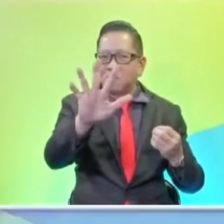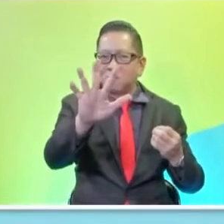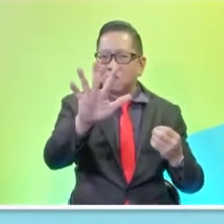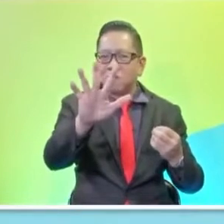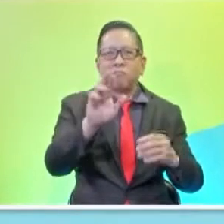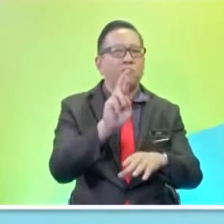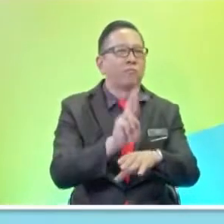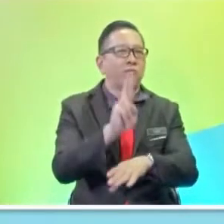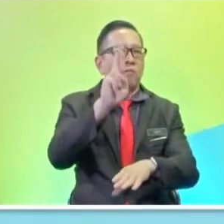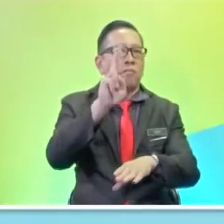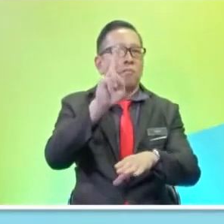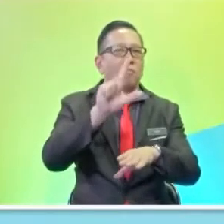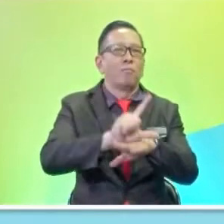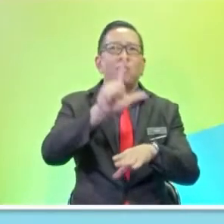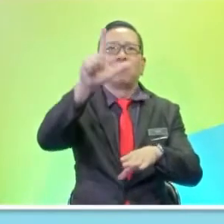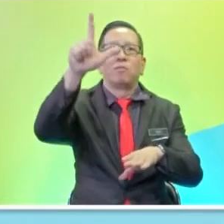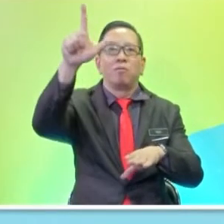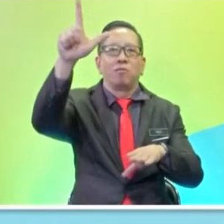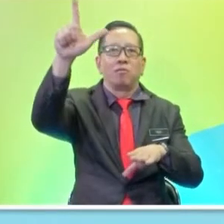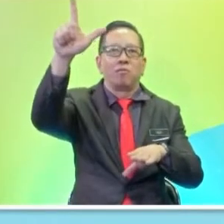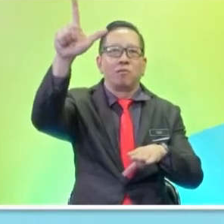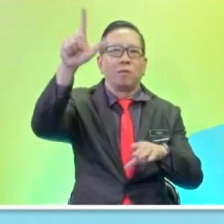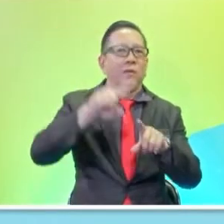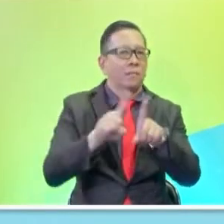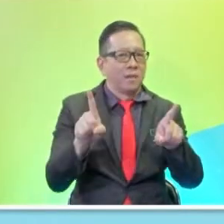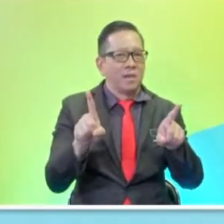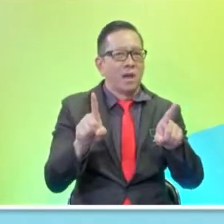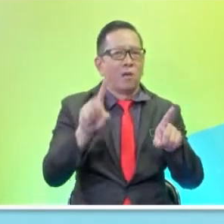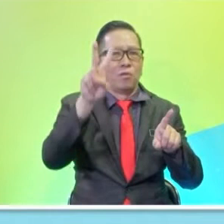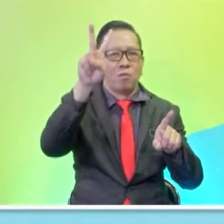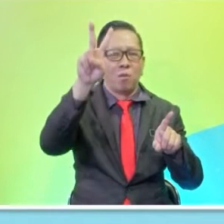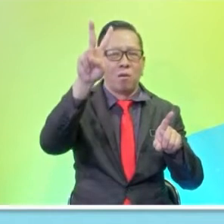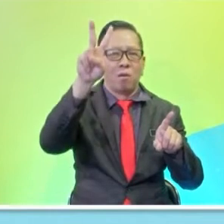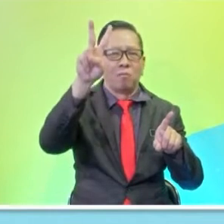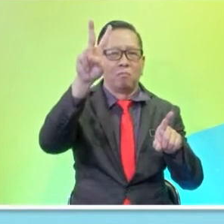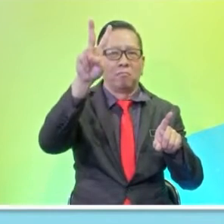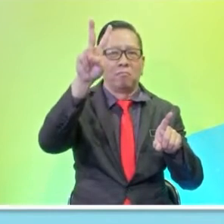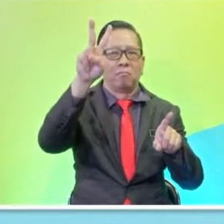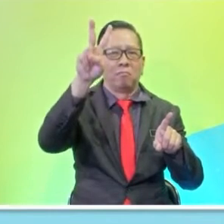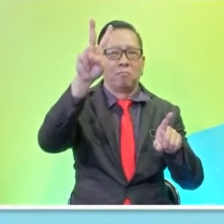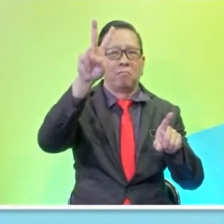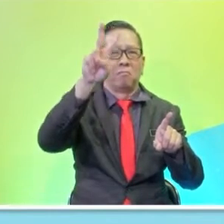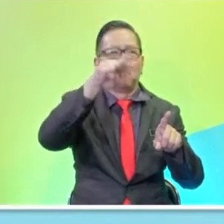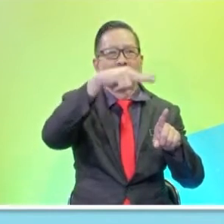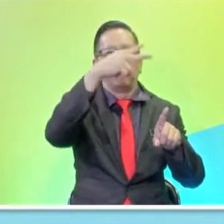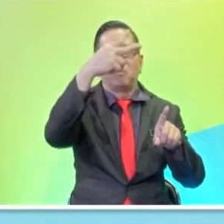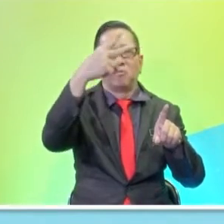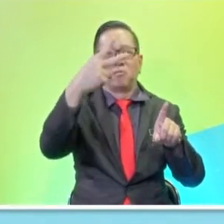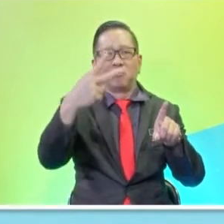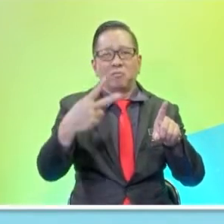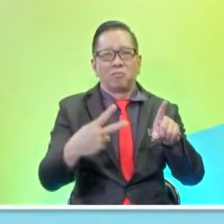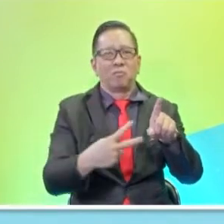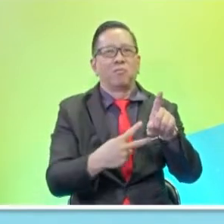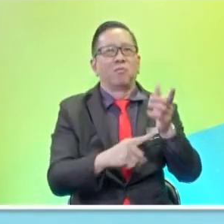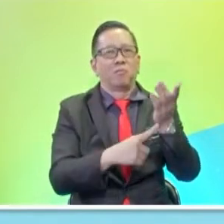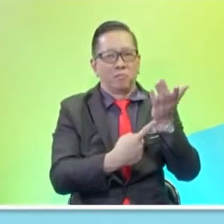roket telah melepas ke angkasa Namun dua daripadanya terpaksa pulang ke bumi Oh